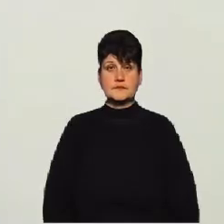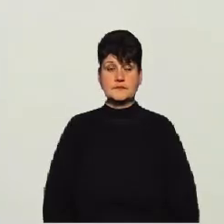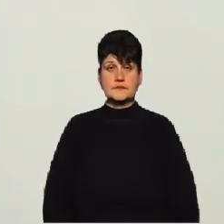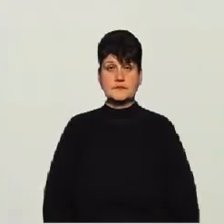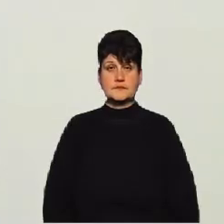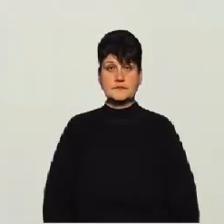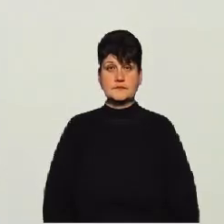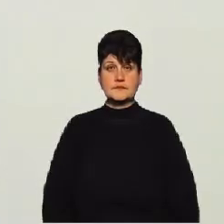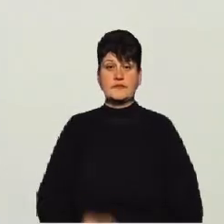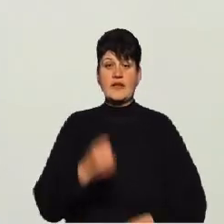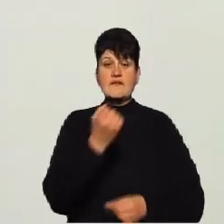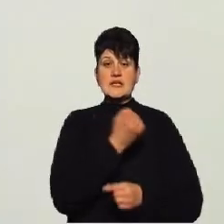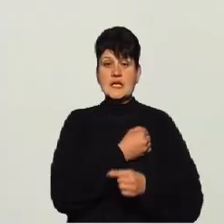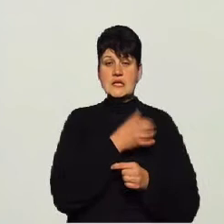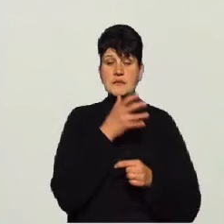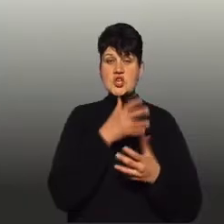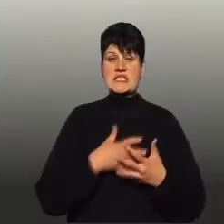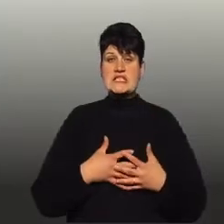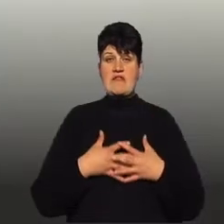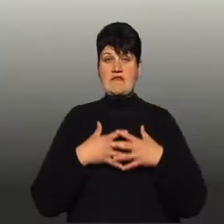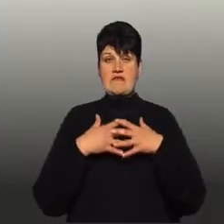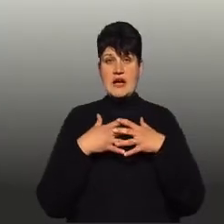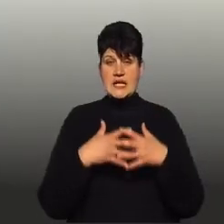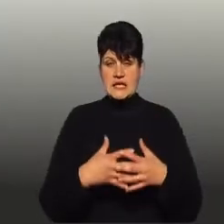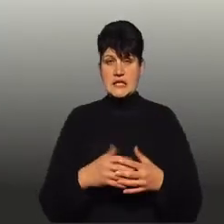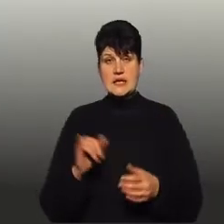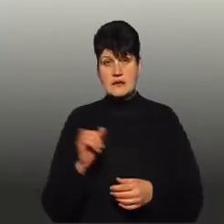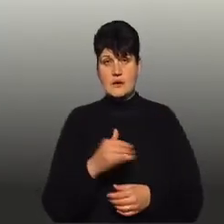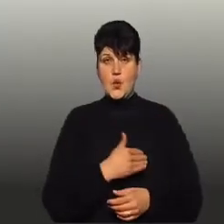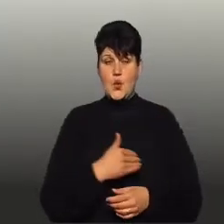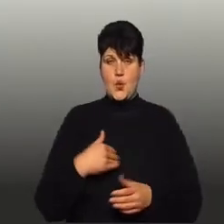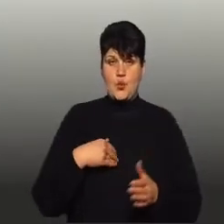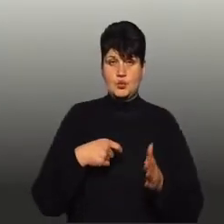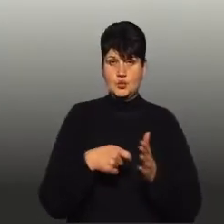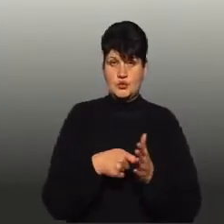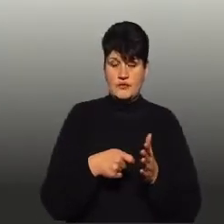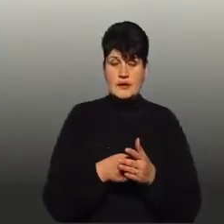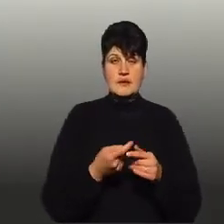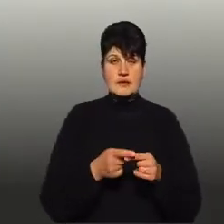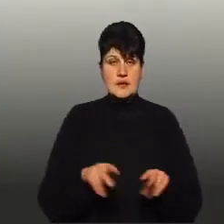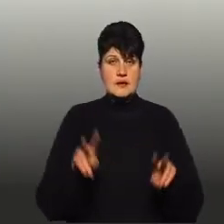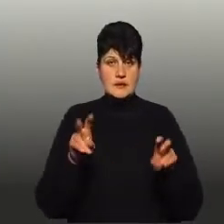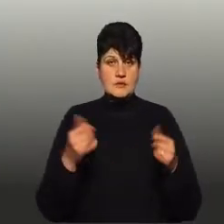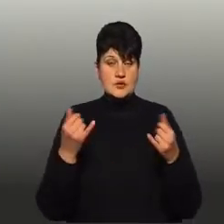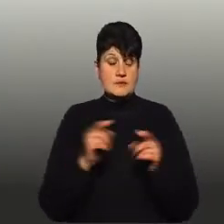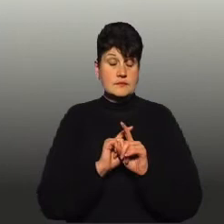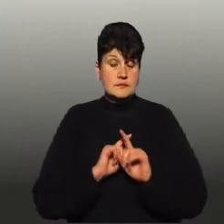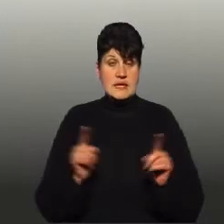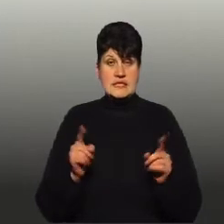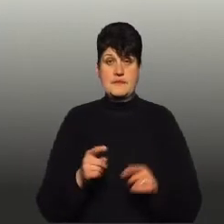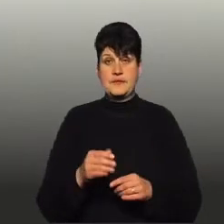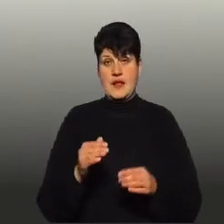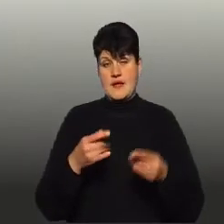Вакцинація під час вагітності та при грудному вигодовуванні. Така тема сьогоднішнього нашого спецефіру. На ваші запитання